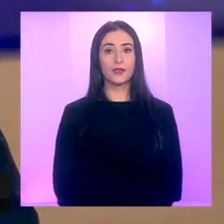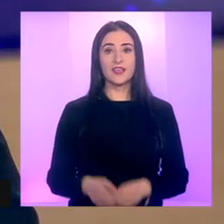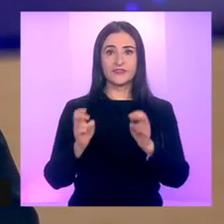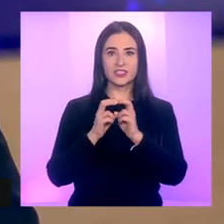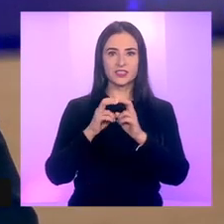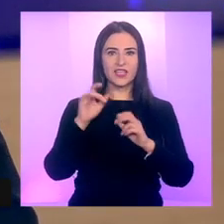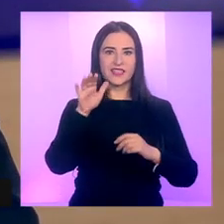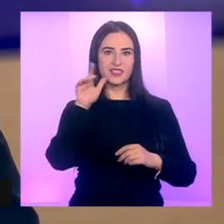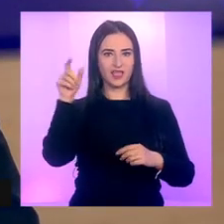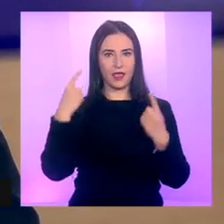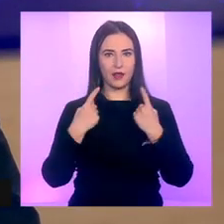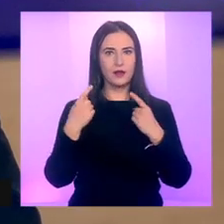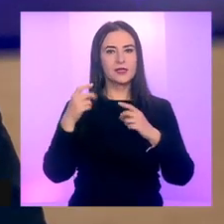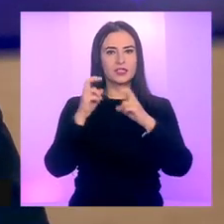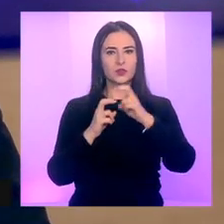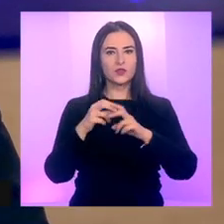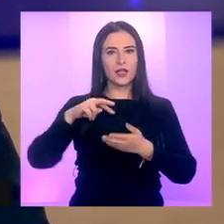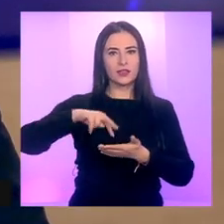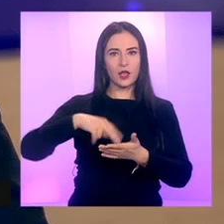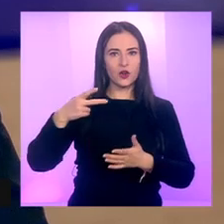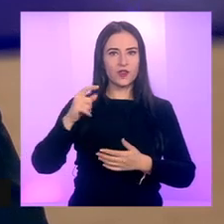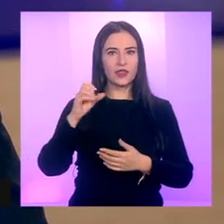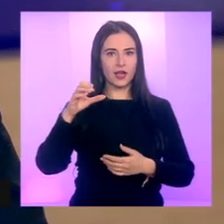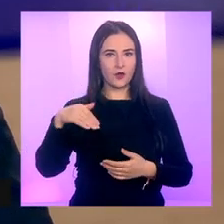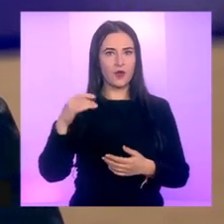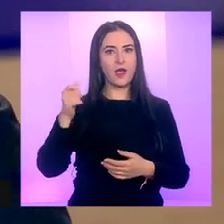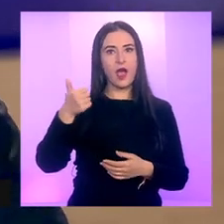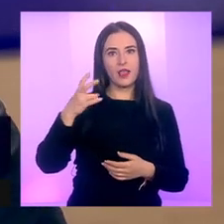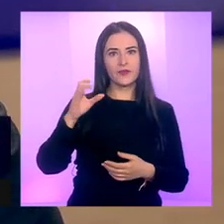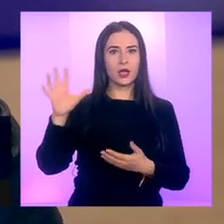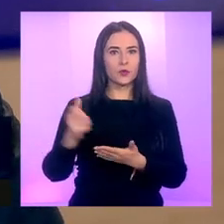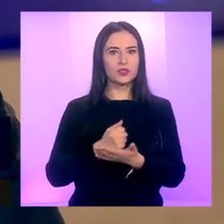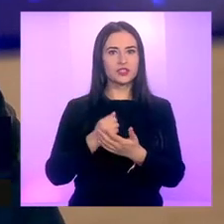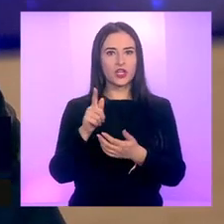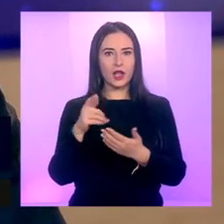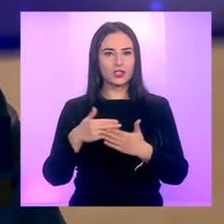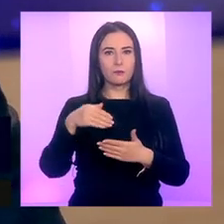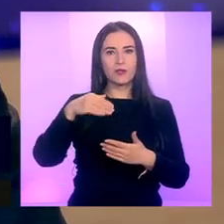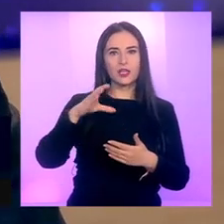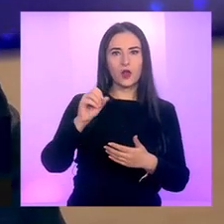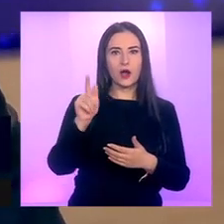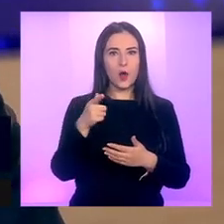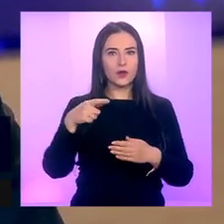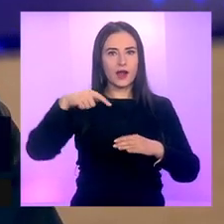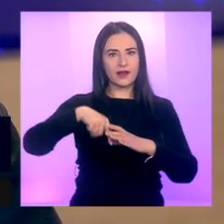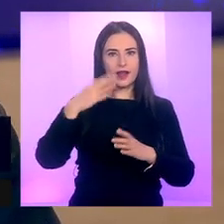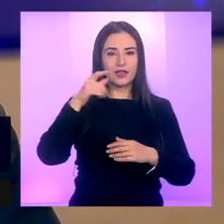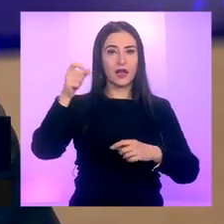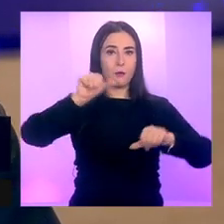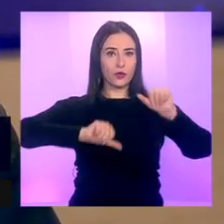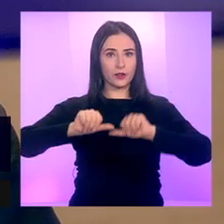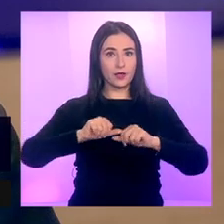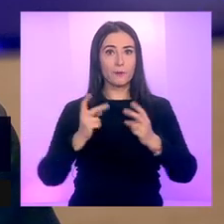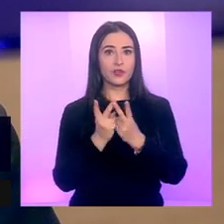Fizicienii israelieni de la Institutul Tehnologic Technicon din Haifa au reușit să genereze o microgaură neagră în laborator. Potrivit Life